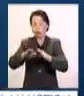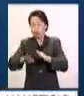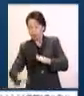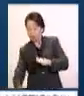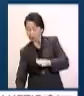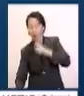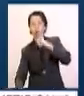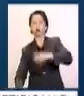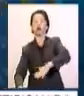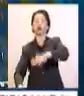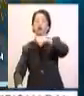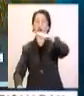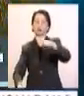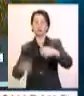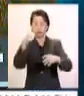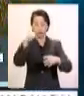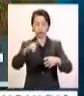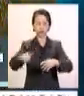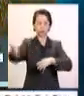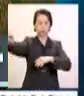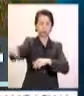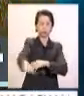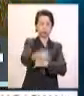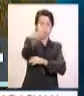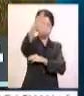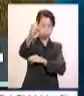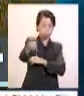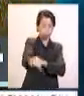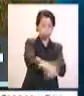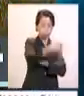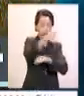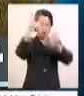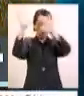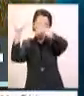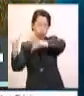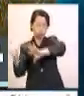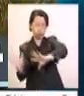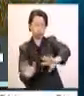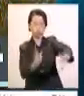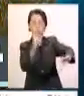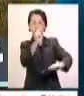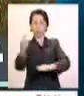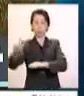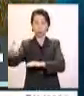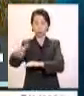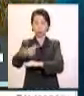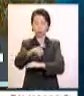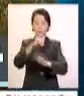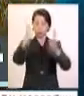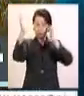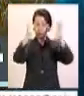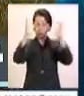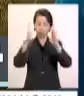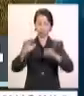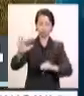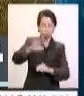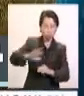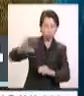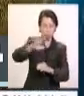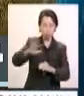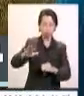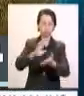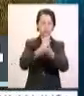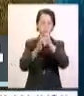rendah. Untuk kawasan perairan pula, model ombak Malaysia menunjukkan tiupan angin timur laut yang diterima negara diramalkan akan